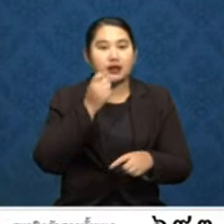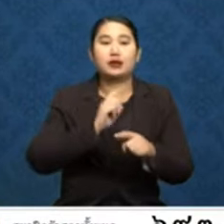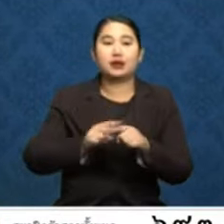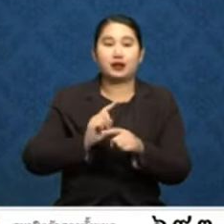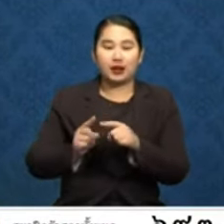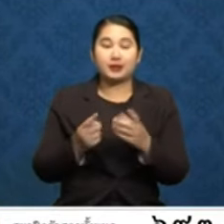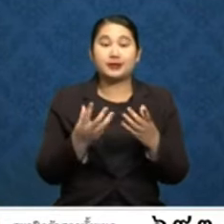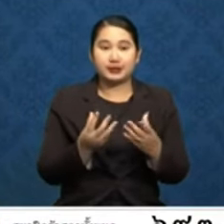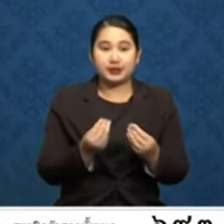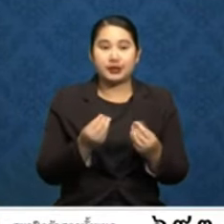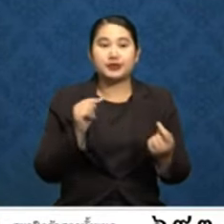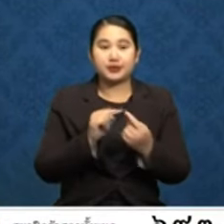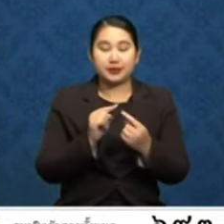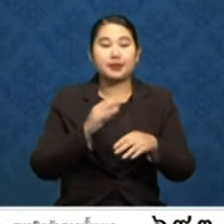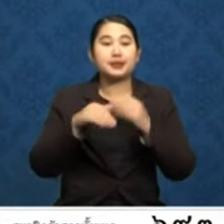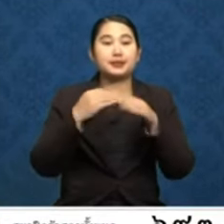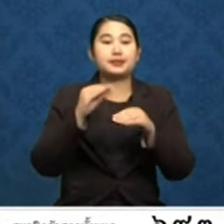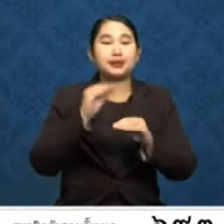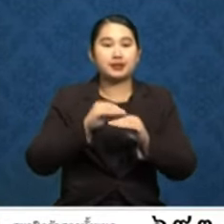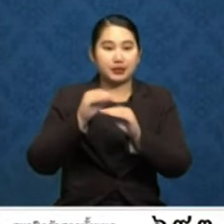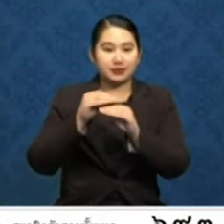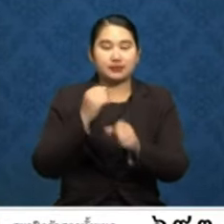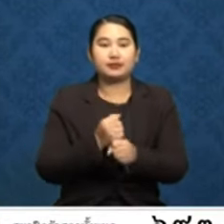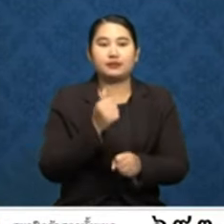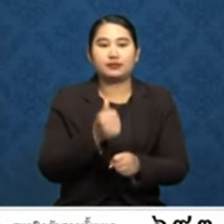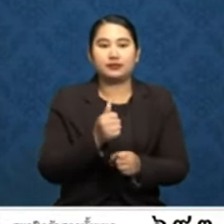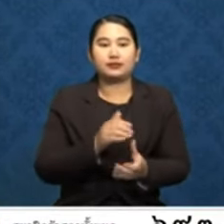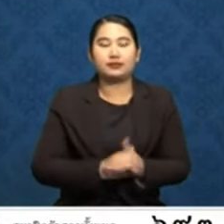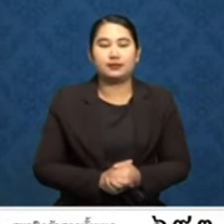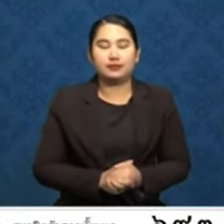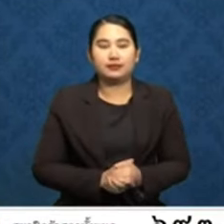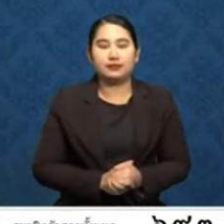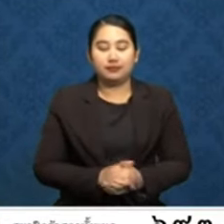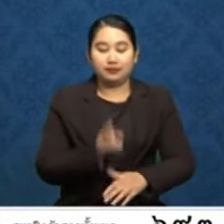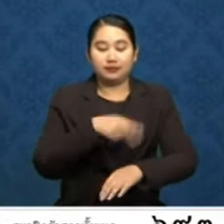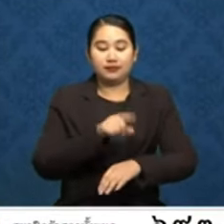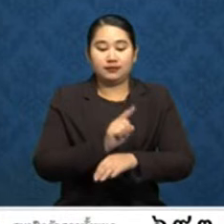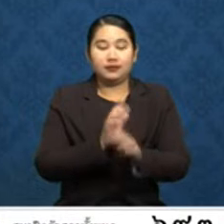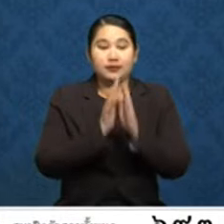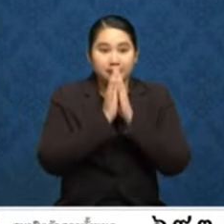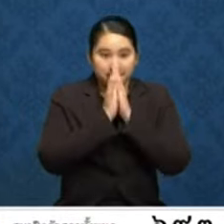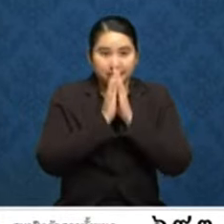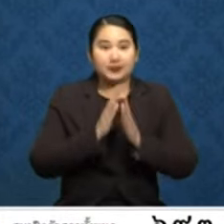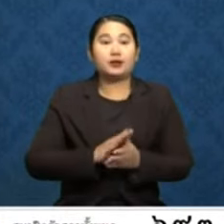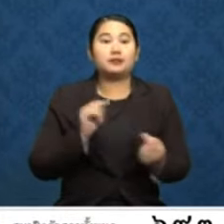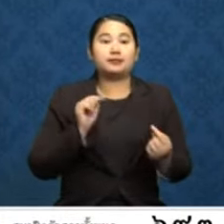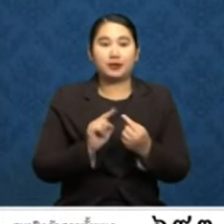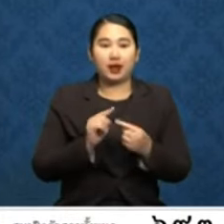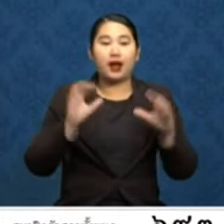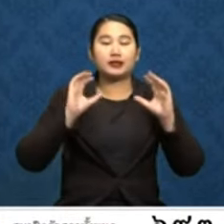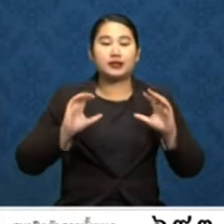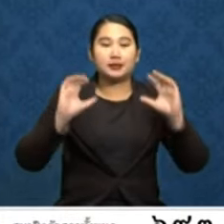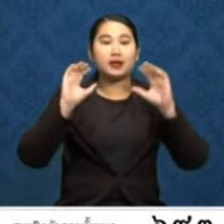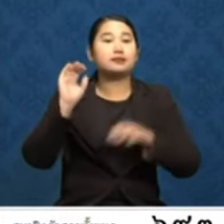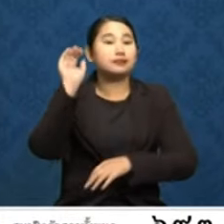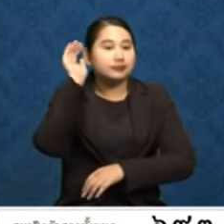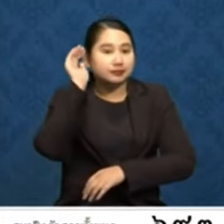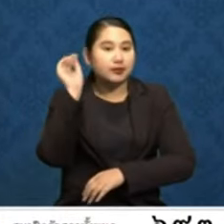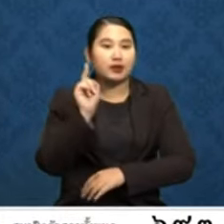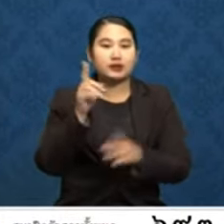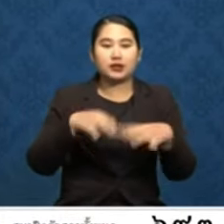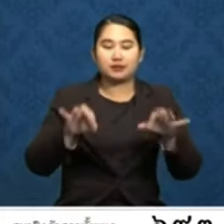ที่ดินทำกินเพิ่มขึ้นท่านประธานรัฐสภาที่เคารพรัฐบาลเชื่อว่าทุนมนุ